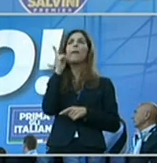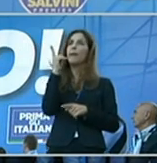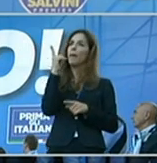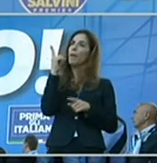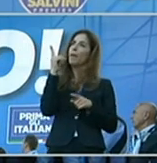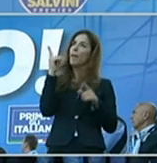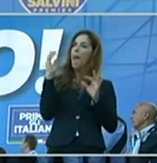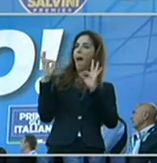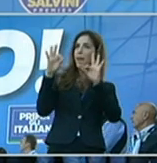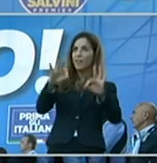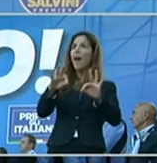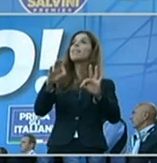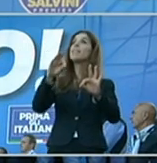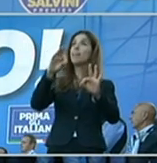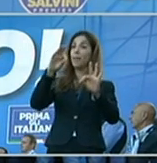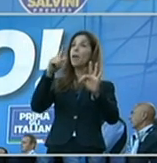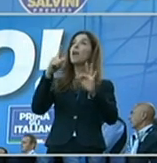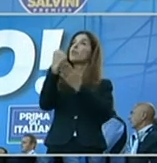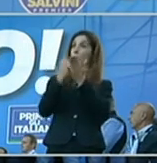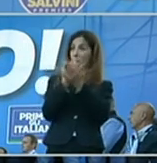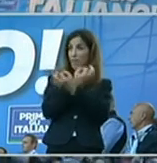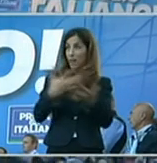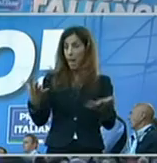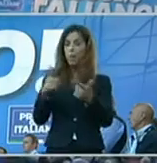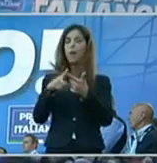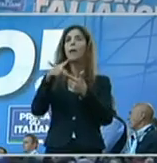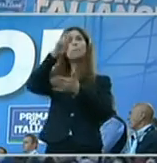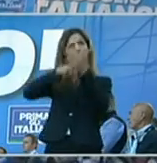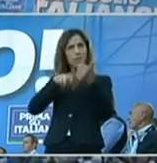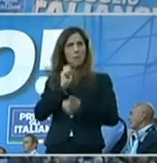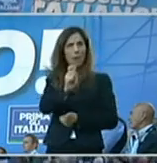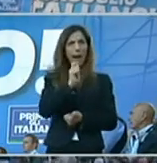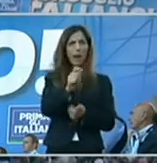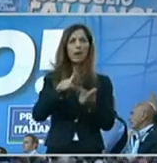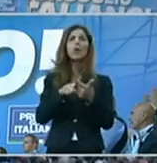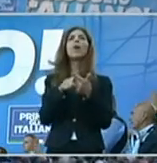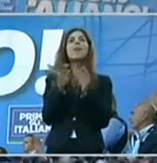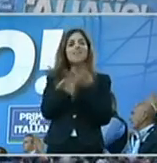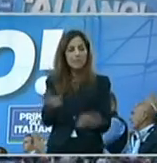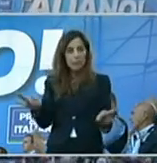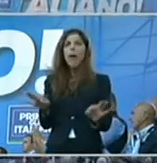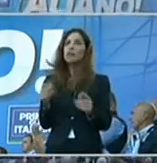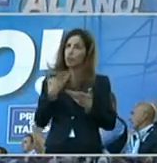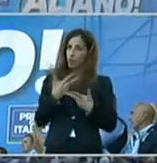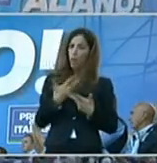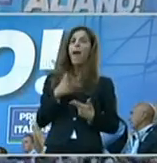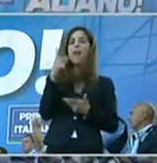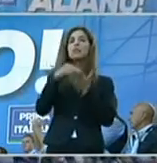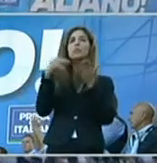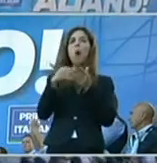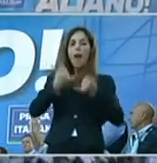mondo con i documenti in regola, che pagano le tasse, portano rispetto e mandano i figli a